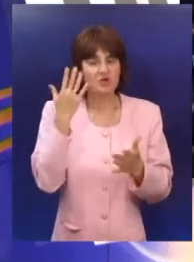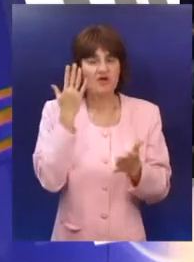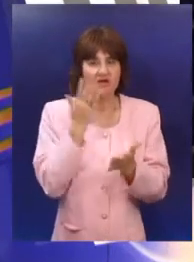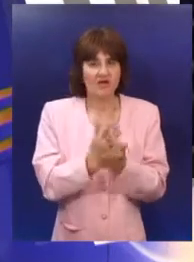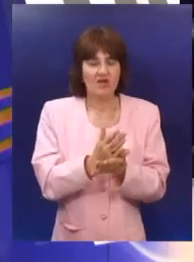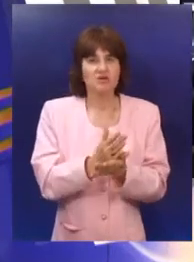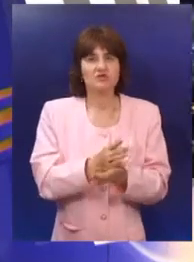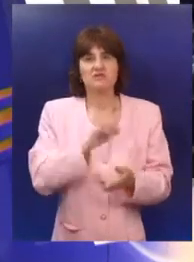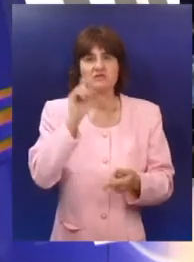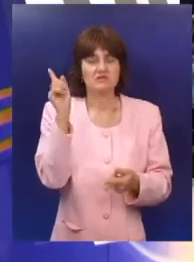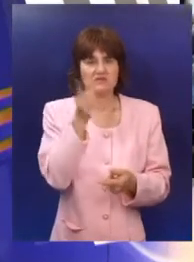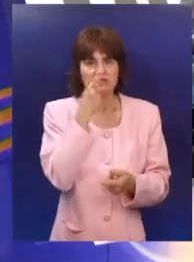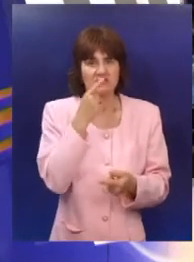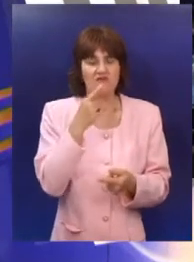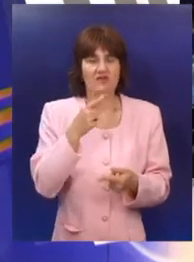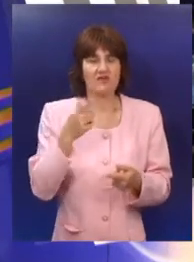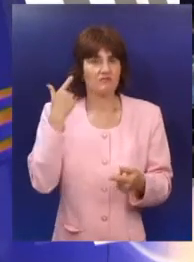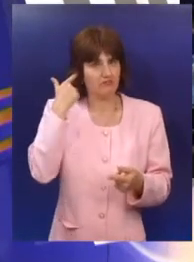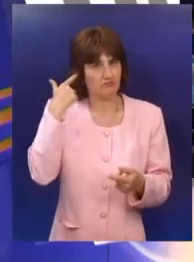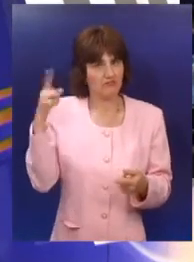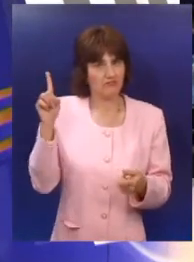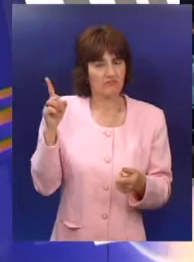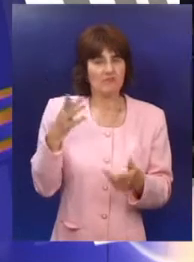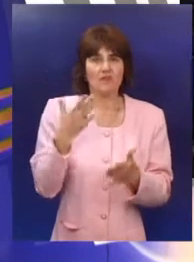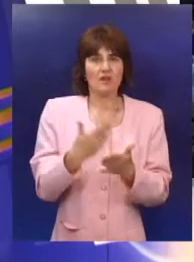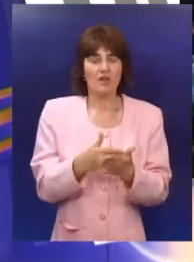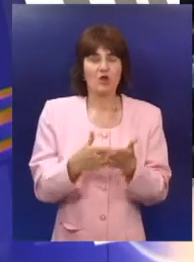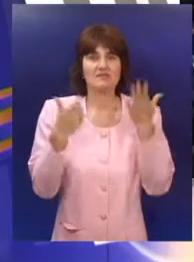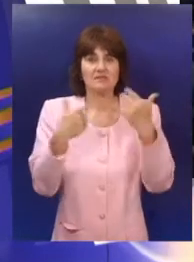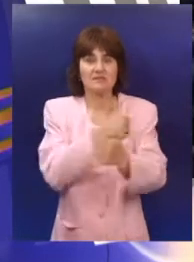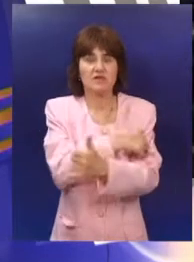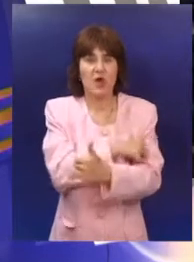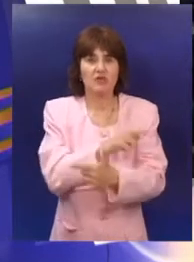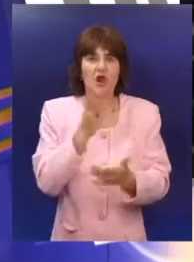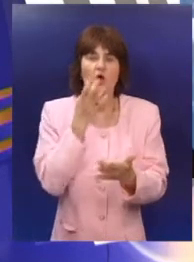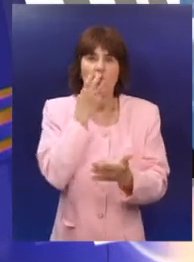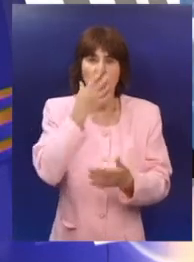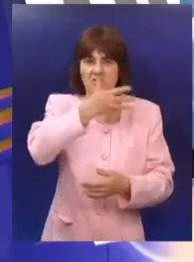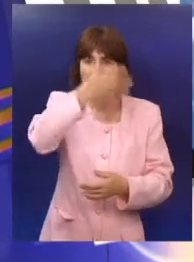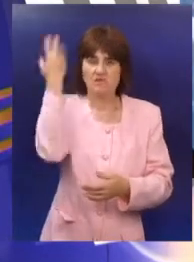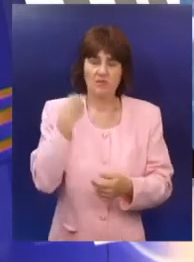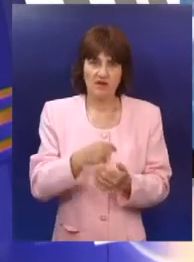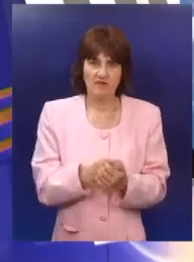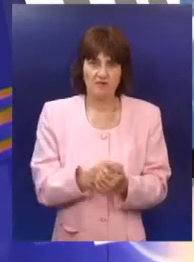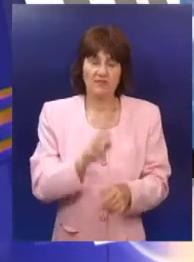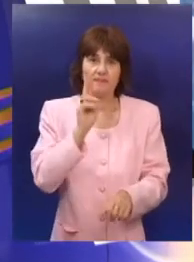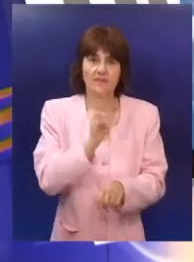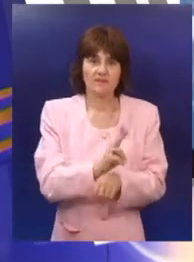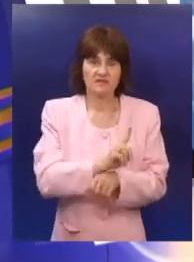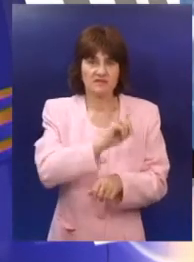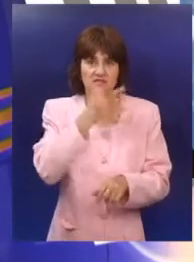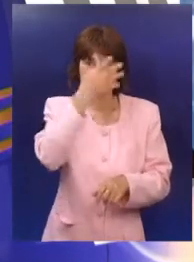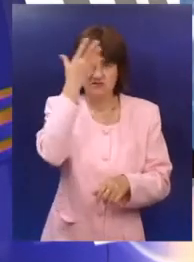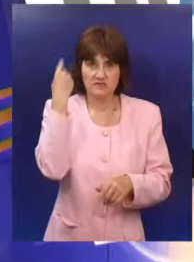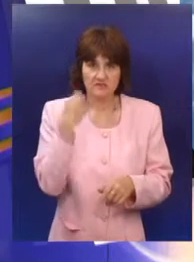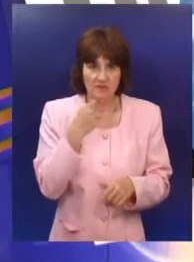godina potiskuju istinu o holokaustu i oni koji bi da se holokaust zaboravi. U istoriji našeg grada